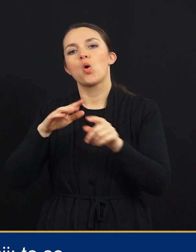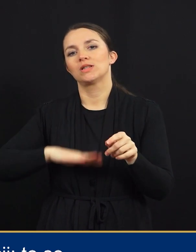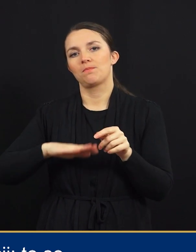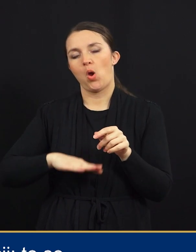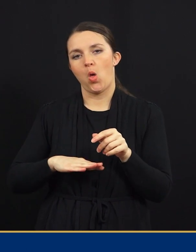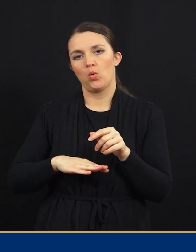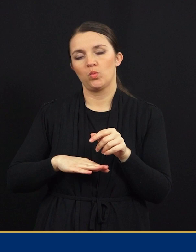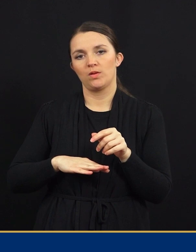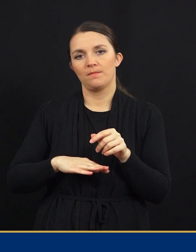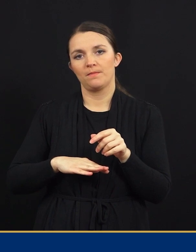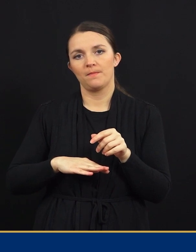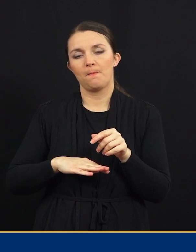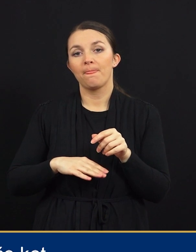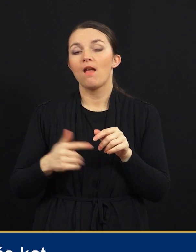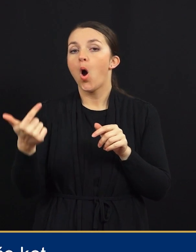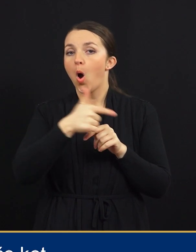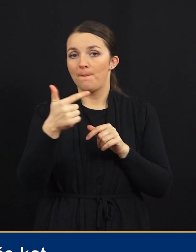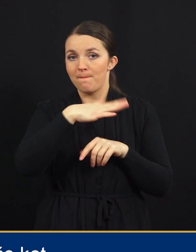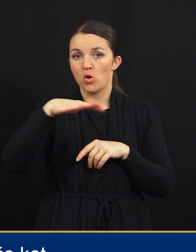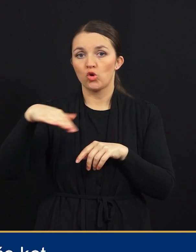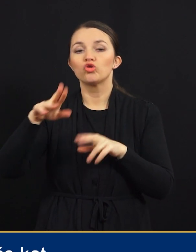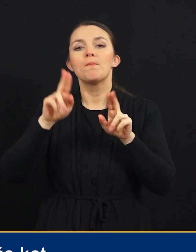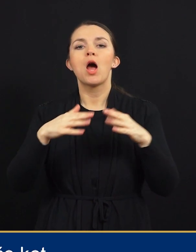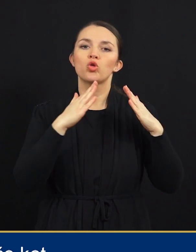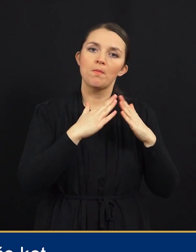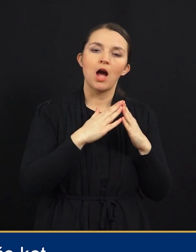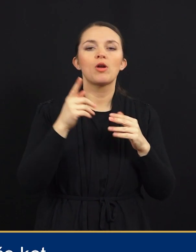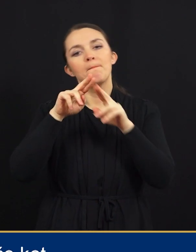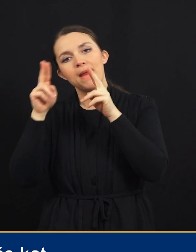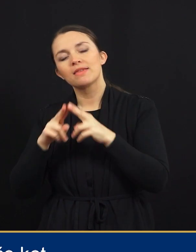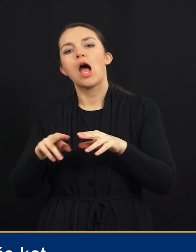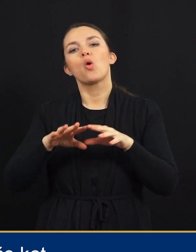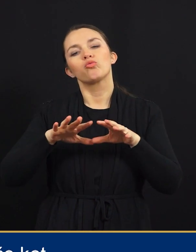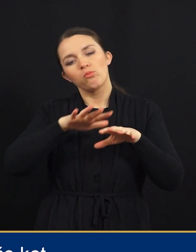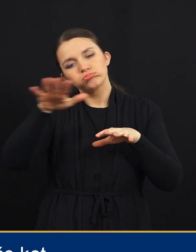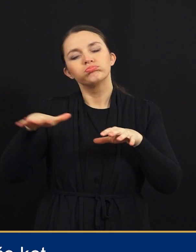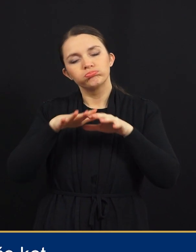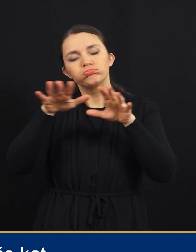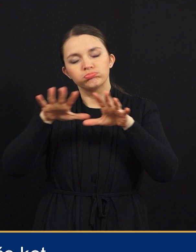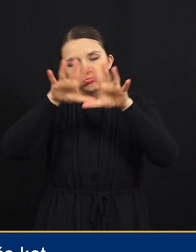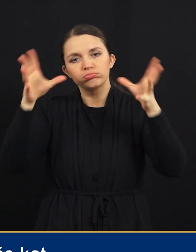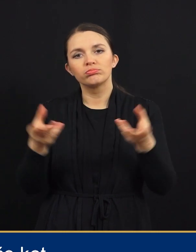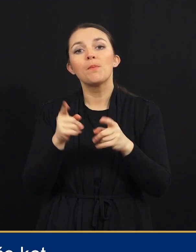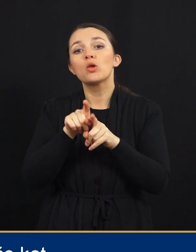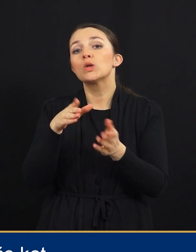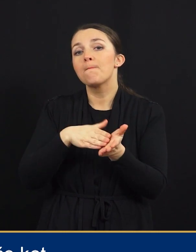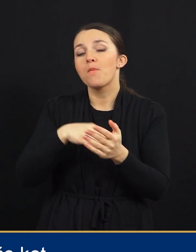spolov. Obe področji imata tako domače kot mednarodne razsežnosti in seveda tudi